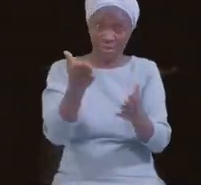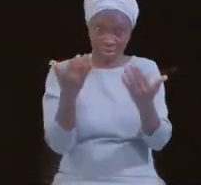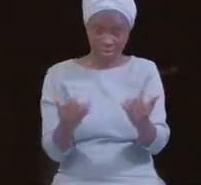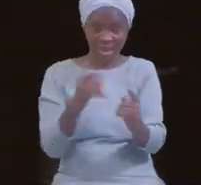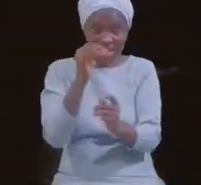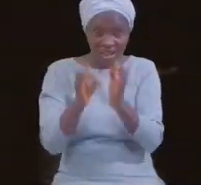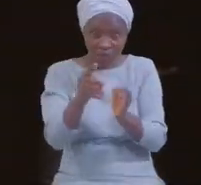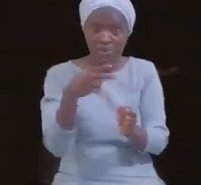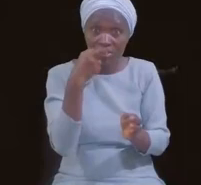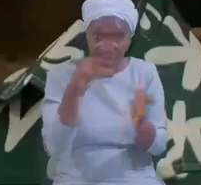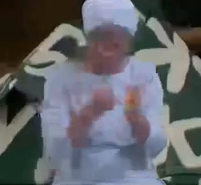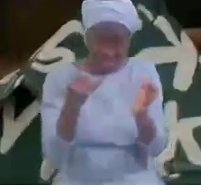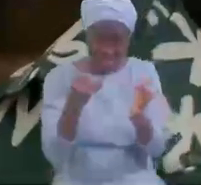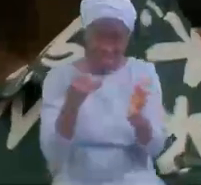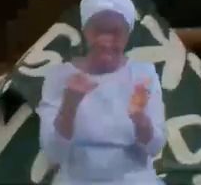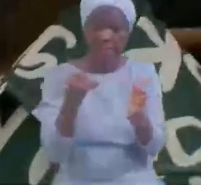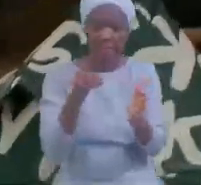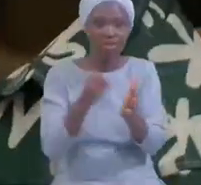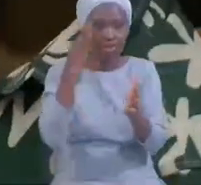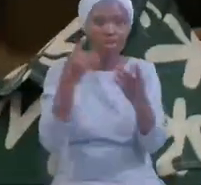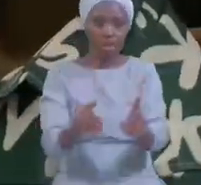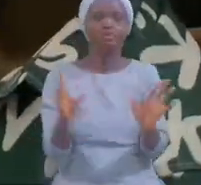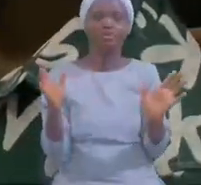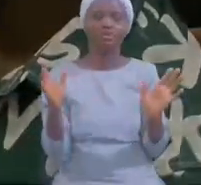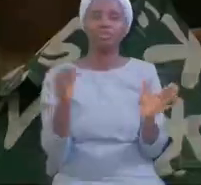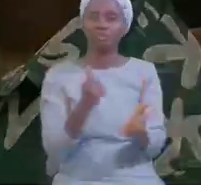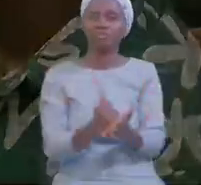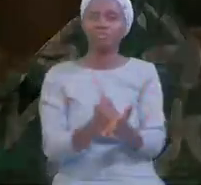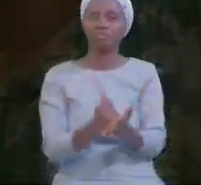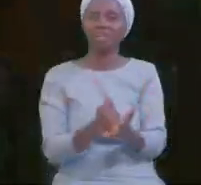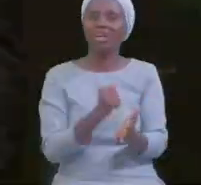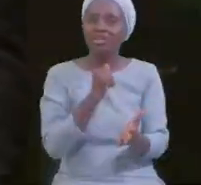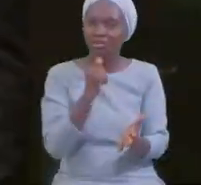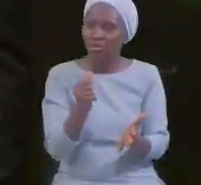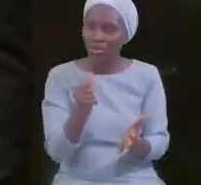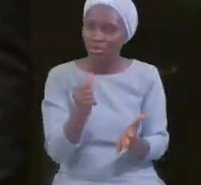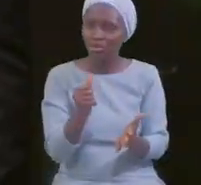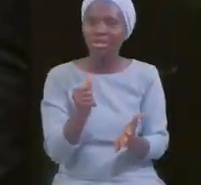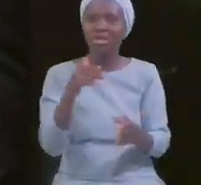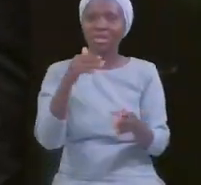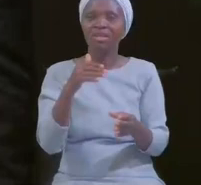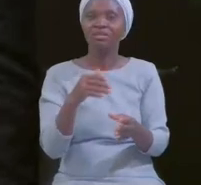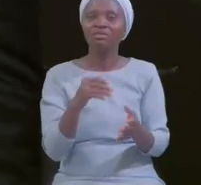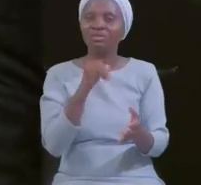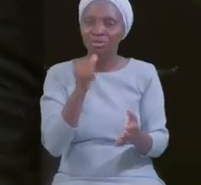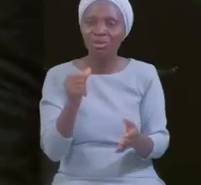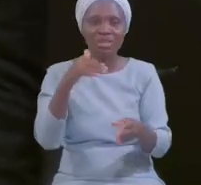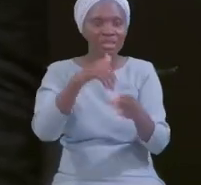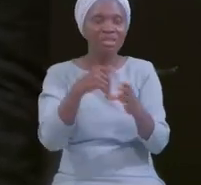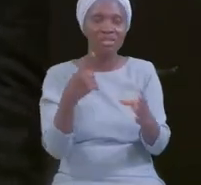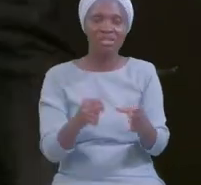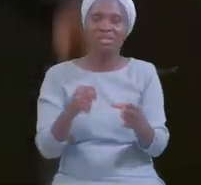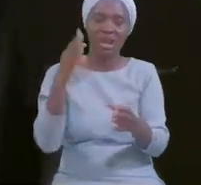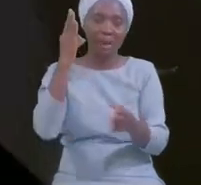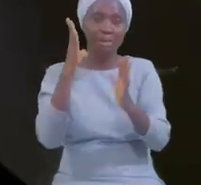fait. Ce n'est plus dans la bouche du prophète, dans la bouche du prédicateur,